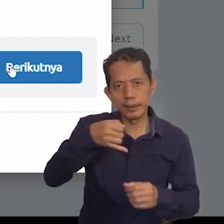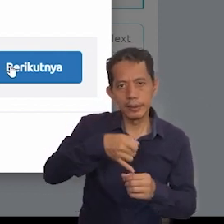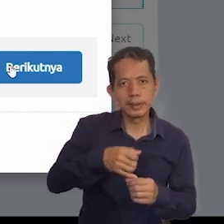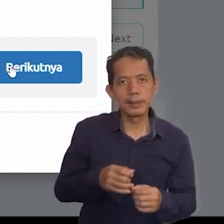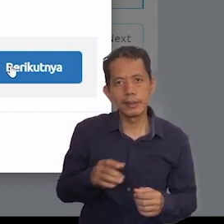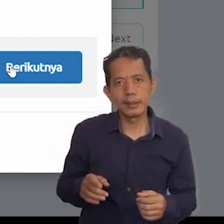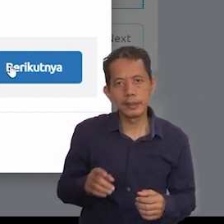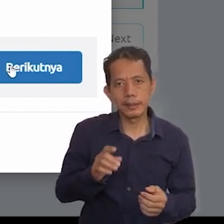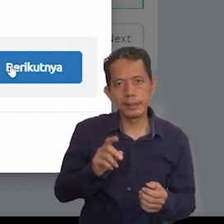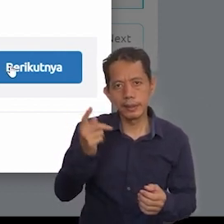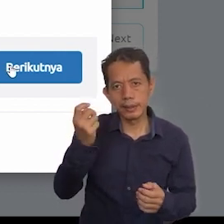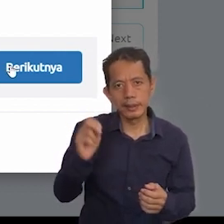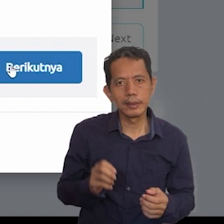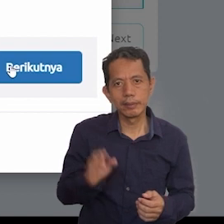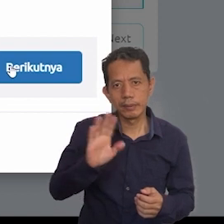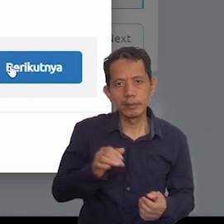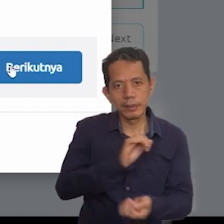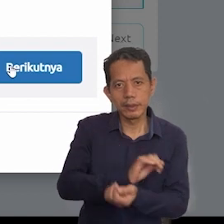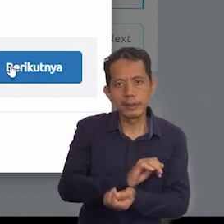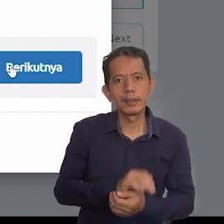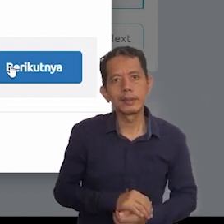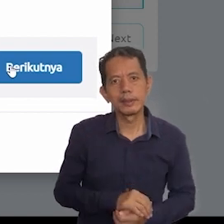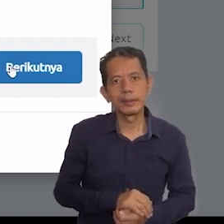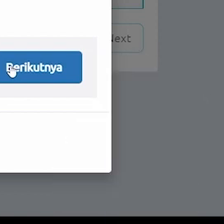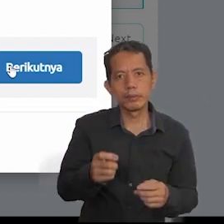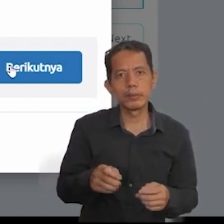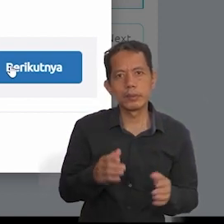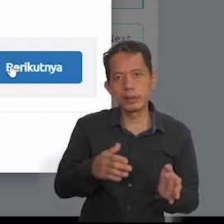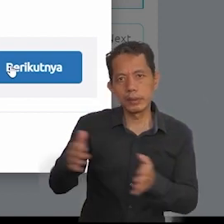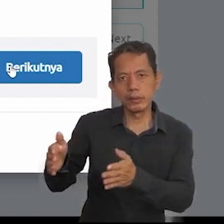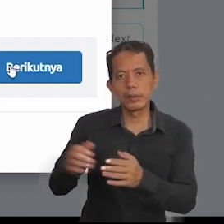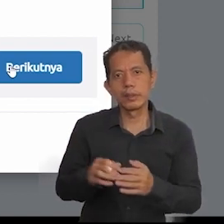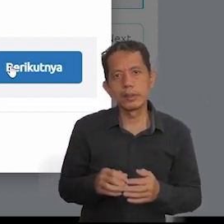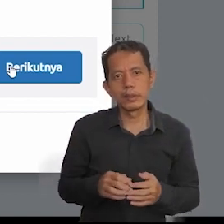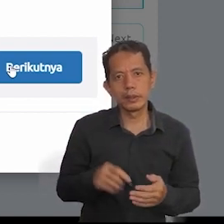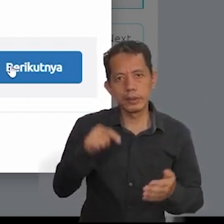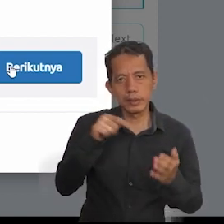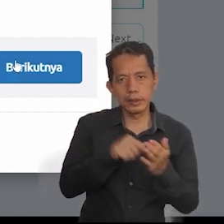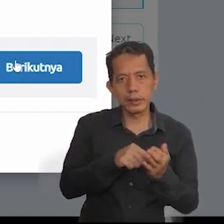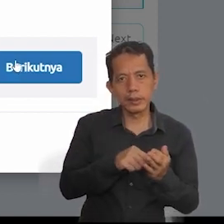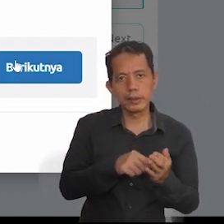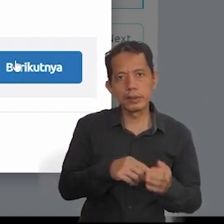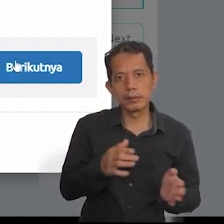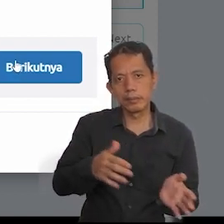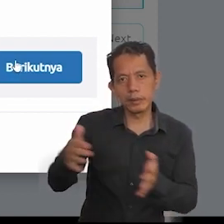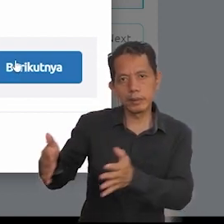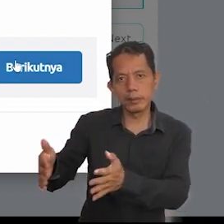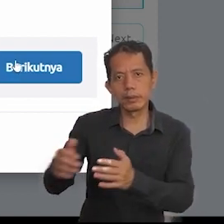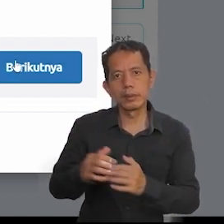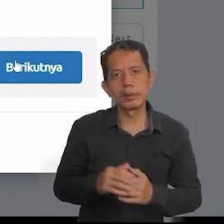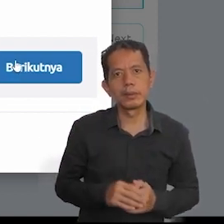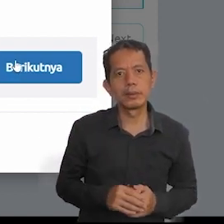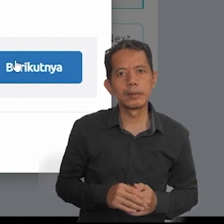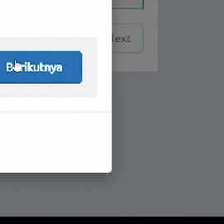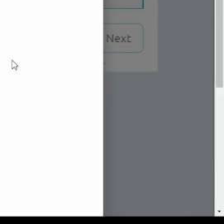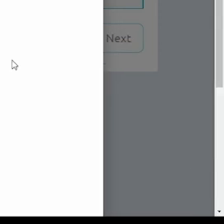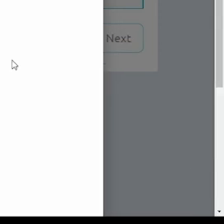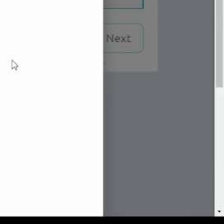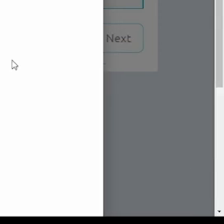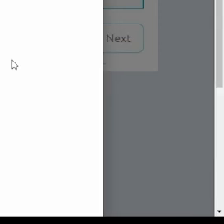dengan keterangan belum bekerja. Selanjutnya, klik berikutnya.